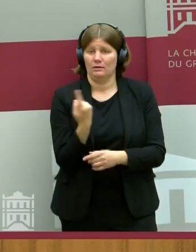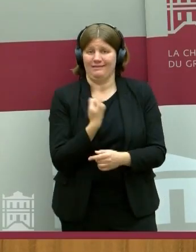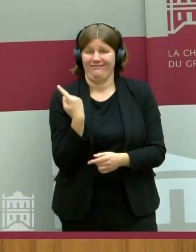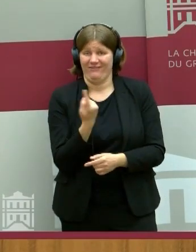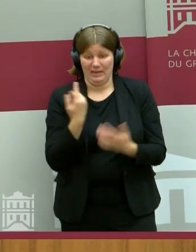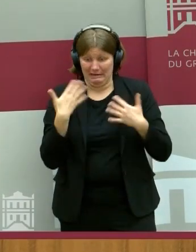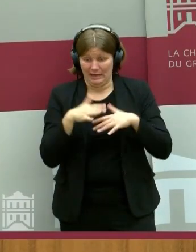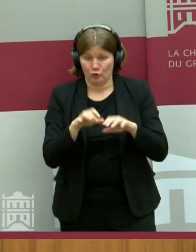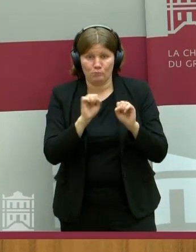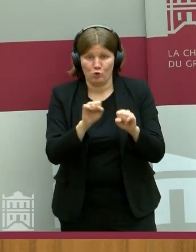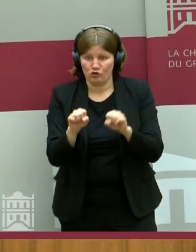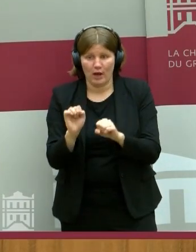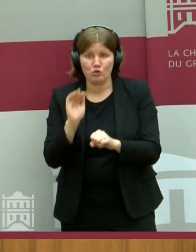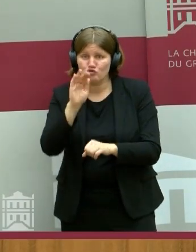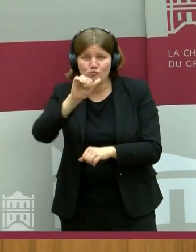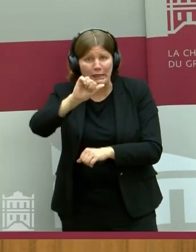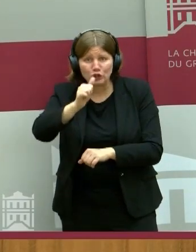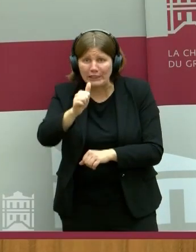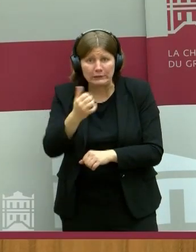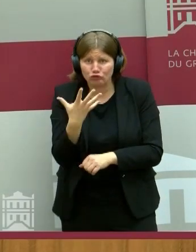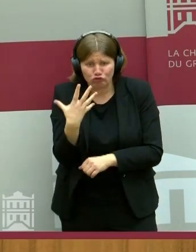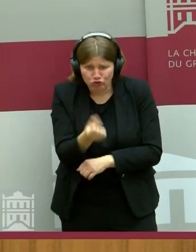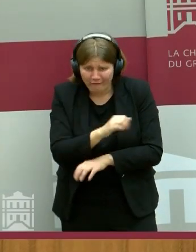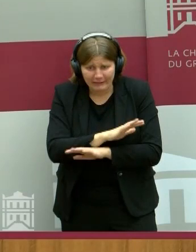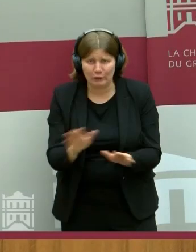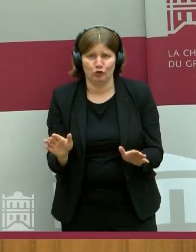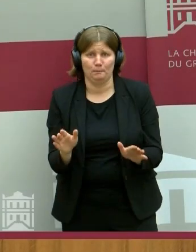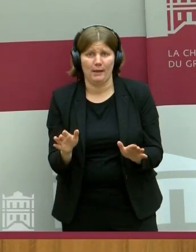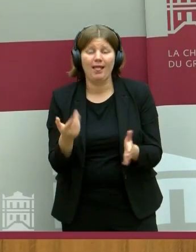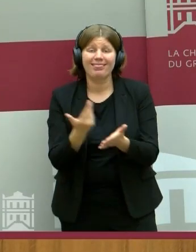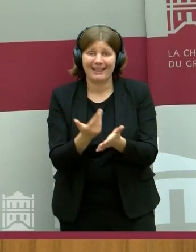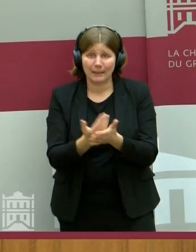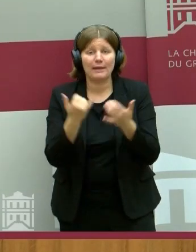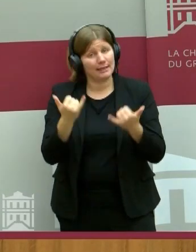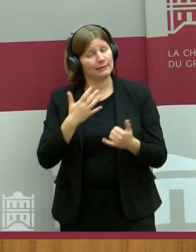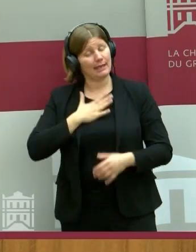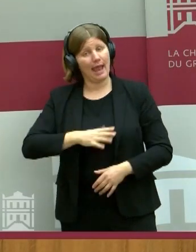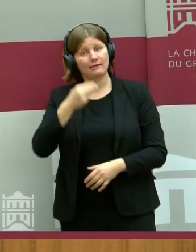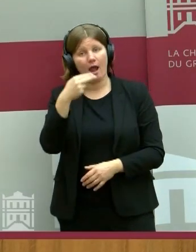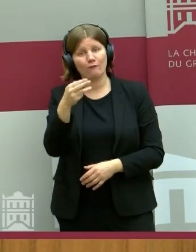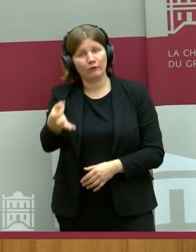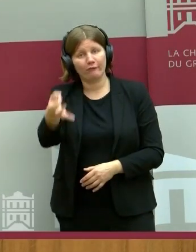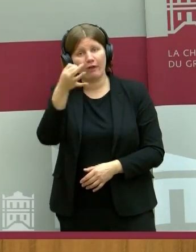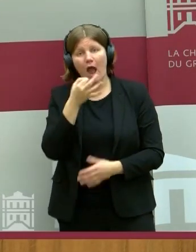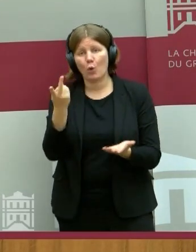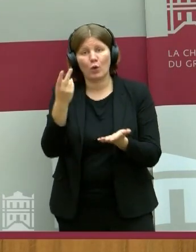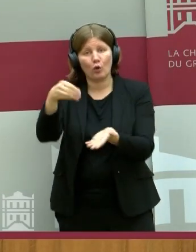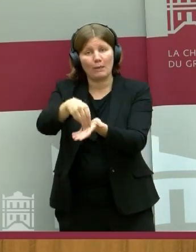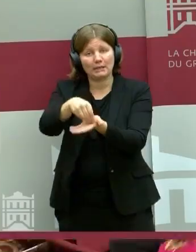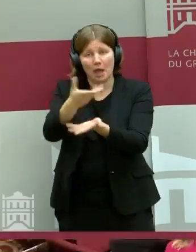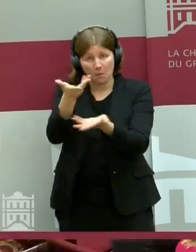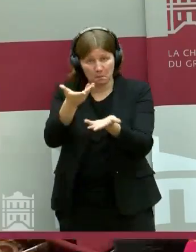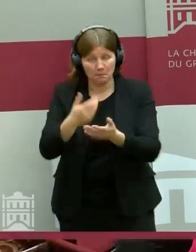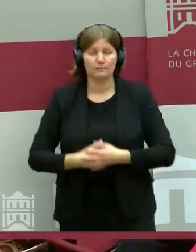Integrationsmöglichkeiten sind immer schade gehen. Wir packen das da nicht mehr. Und nur antworten Sie sich ganz gerne, ob er froh oder ob er Kommentar von der Ihnen